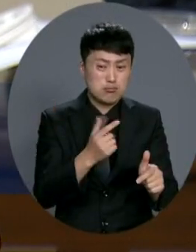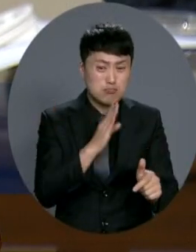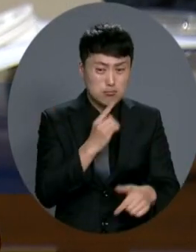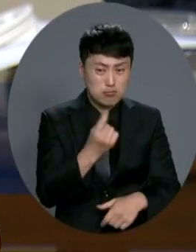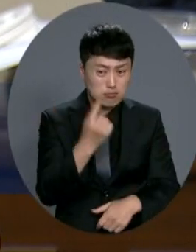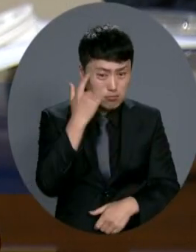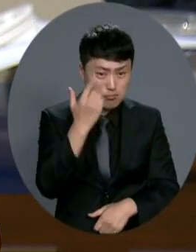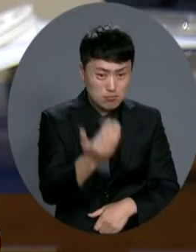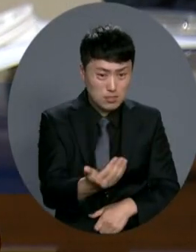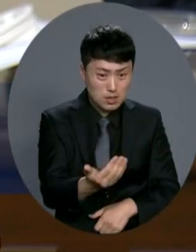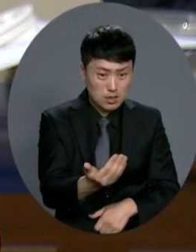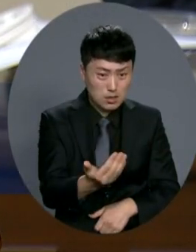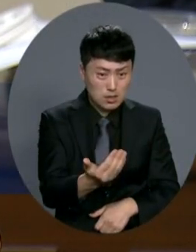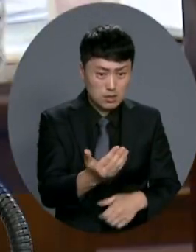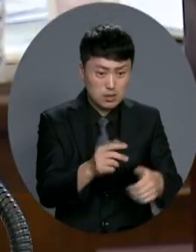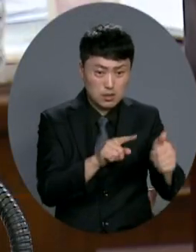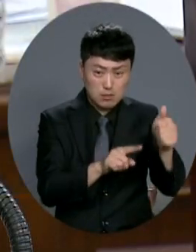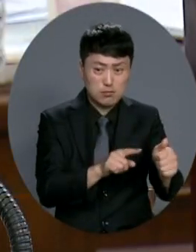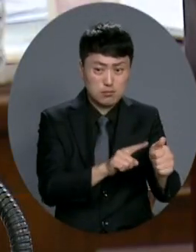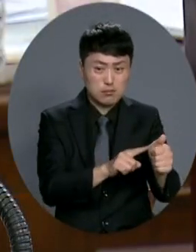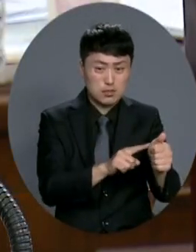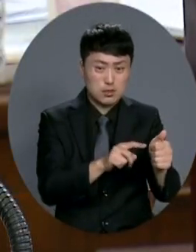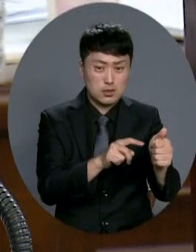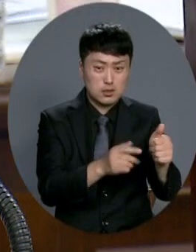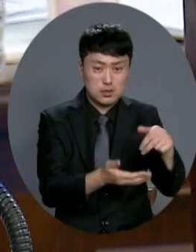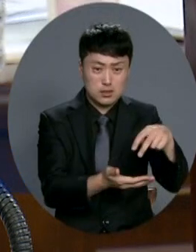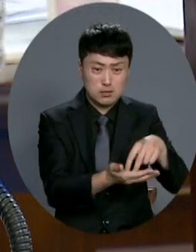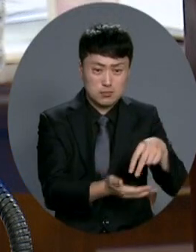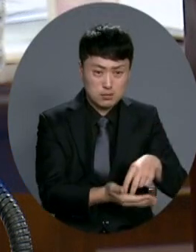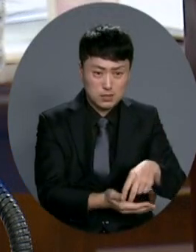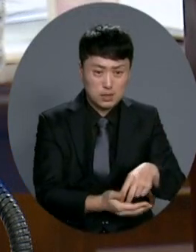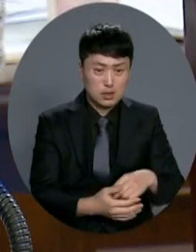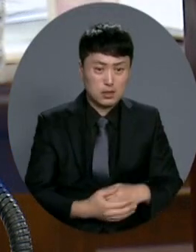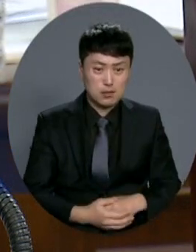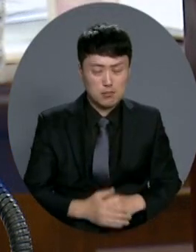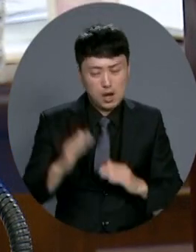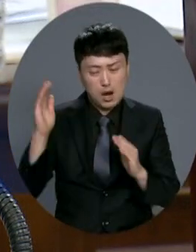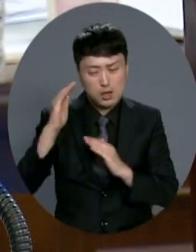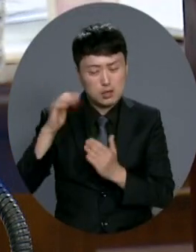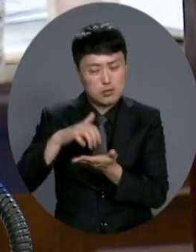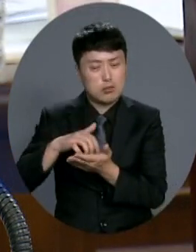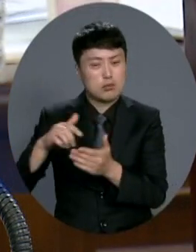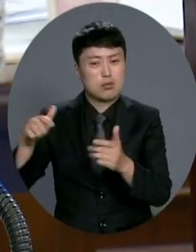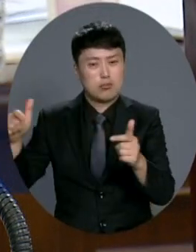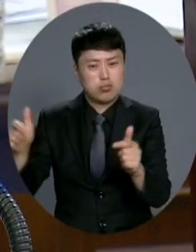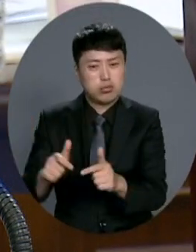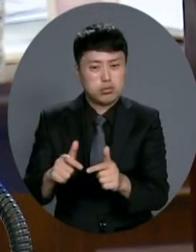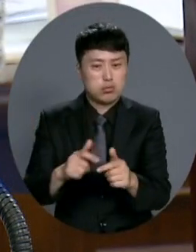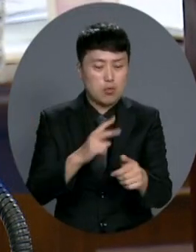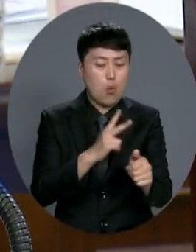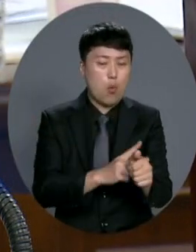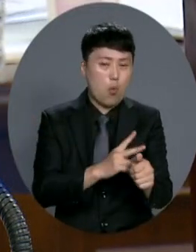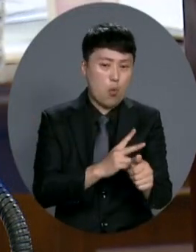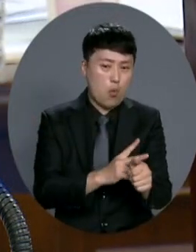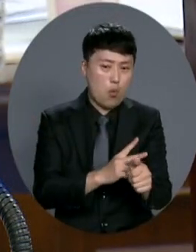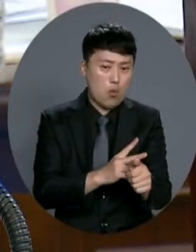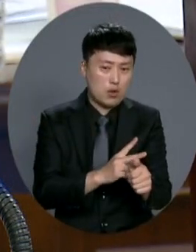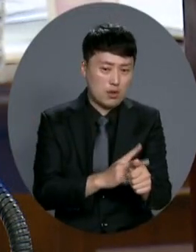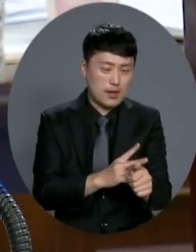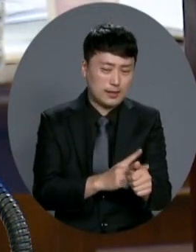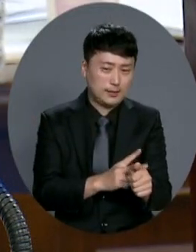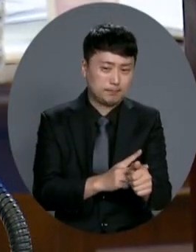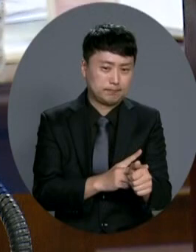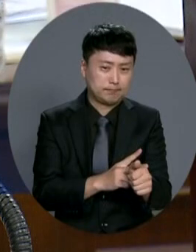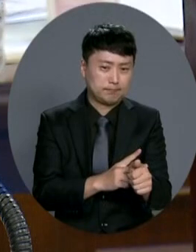생각하시는지 총장님 입장에서. 한 학급당 학생 수를 좀 더 줄이는 차원에서 교원 수는